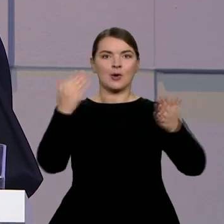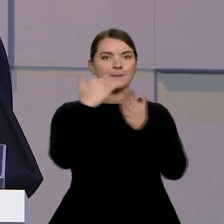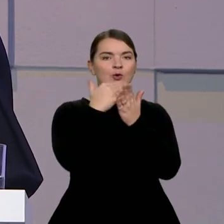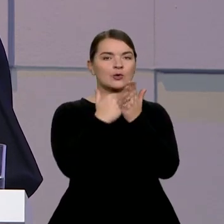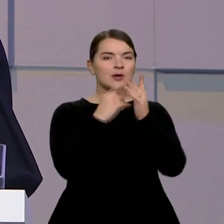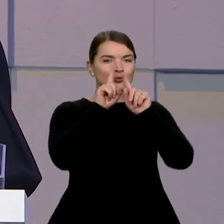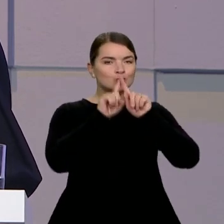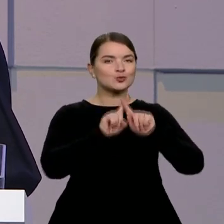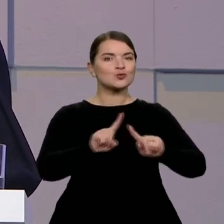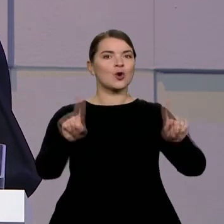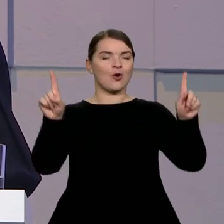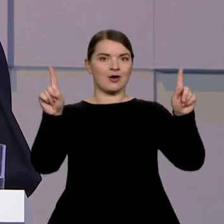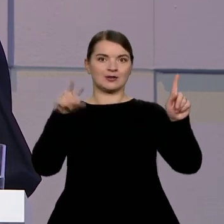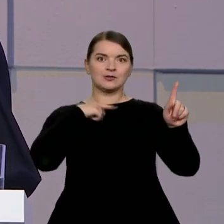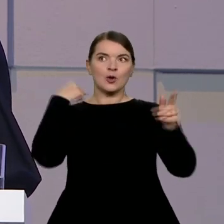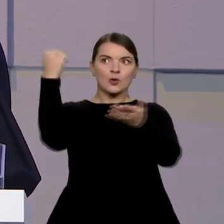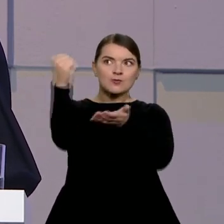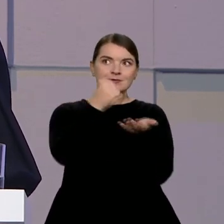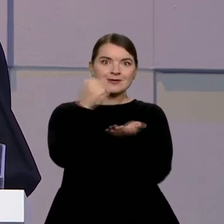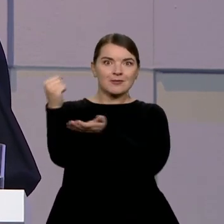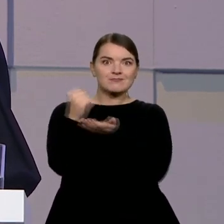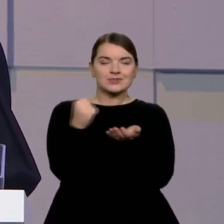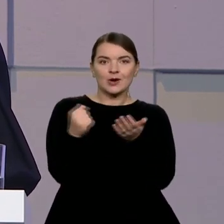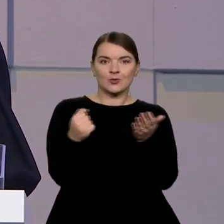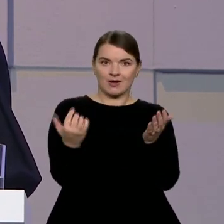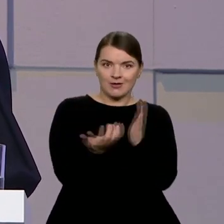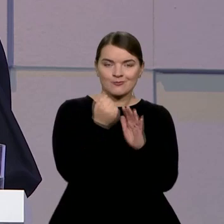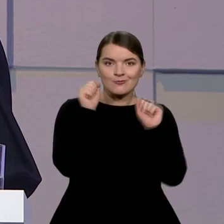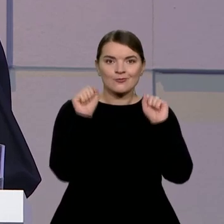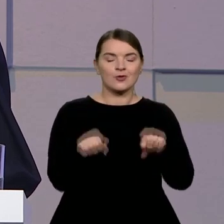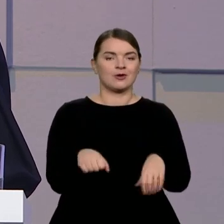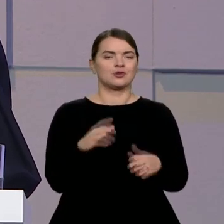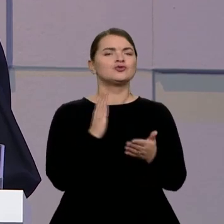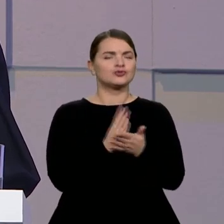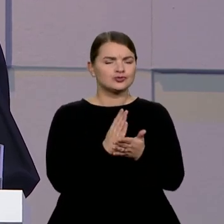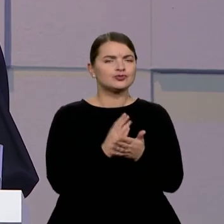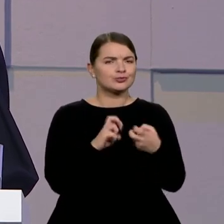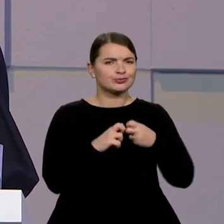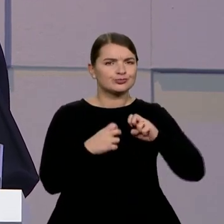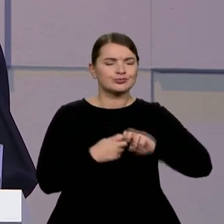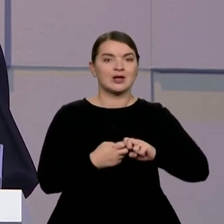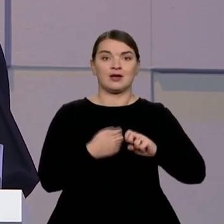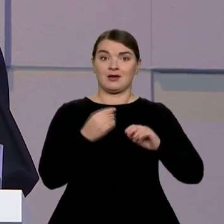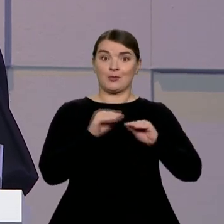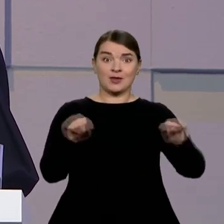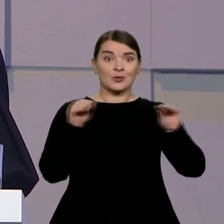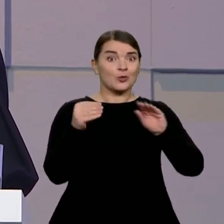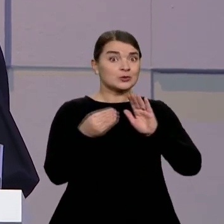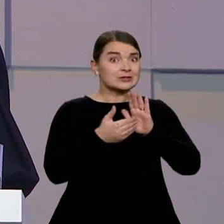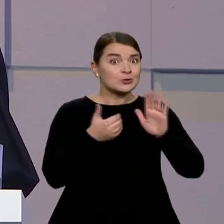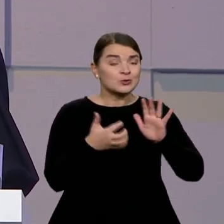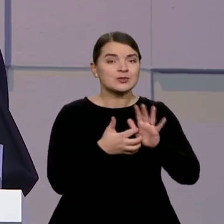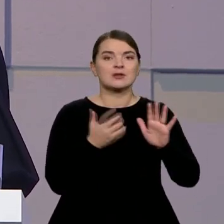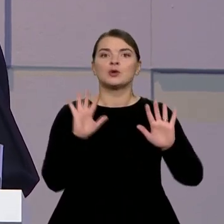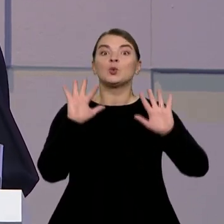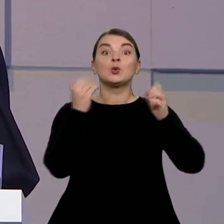daugiau krepšelių. Ir būtent, nes tikrai yra didžiulė bėda, jau dabar jų trūksta, o jeigu mes nieko nedarysim, tai nežinau, kas